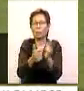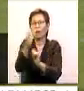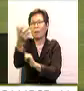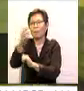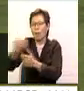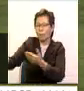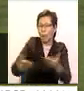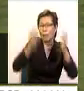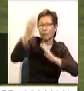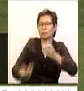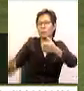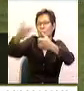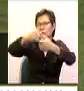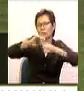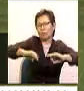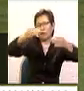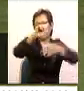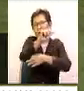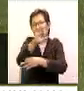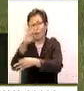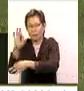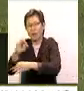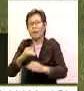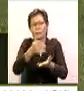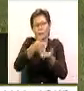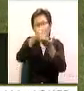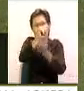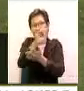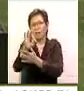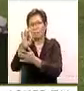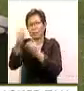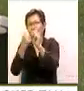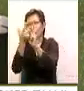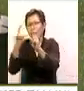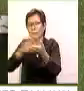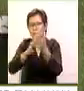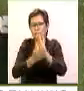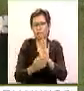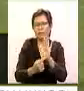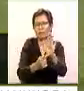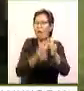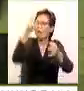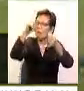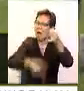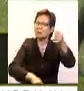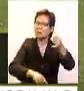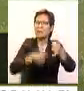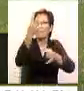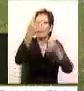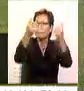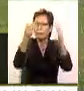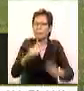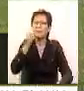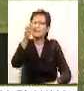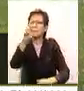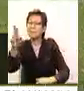Malaysia mara ke final Piala AFF. Manakala Piala AFF 2018 mungkin menjadi penampilan terakhir empat pemain